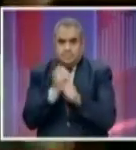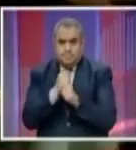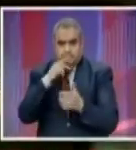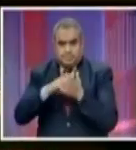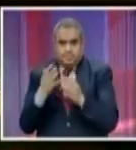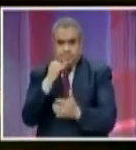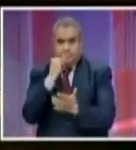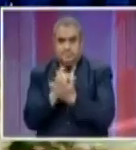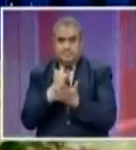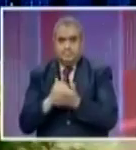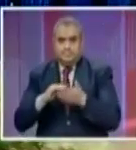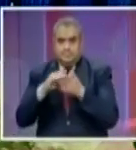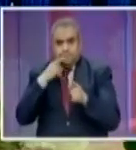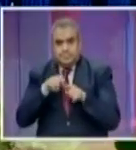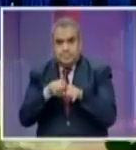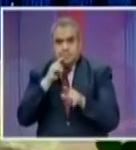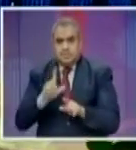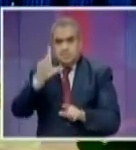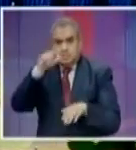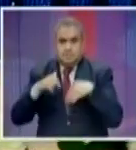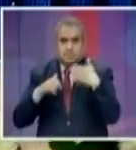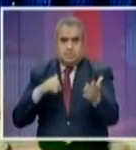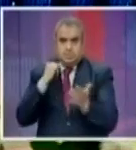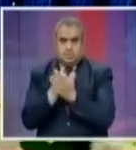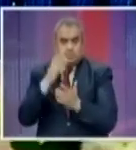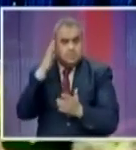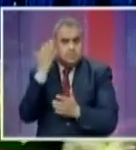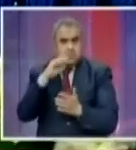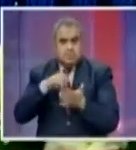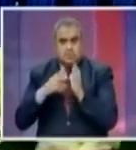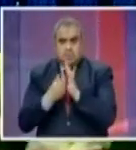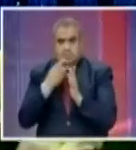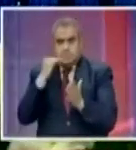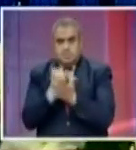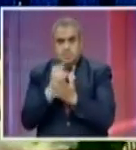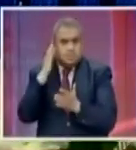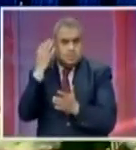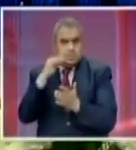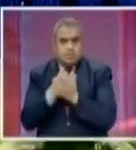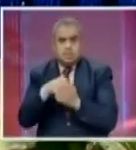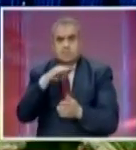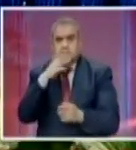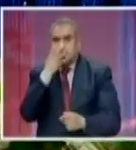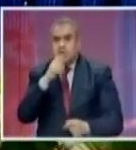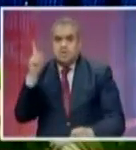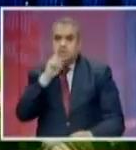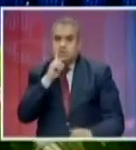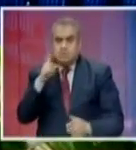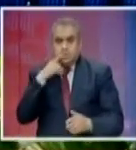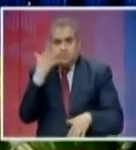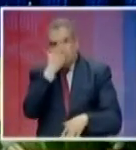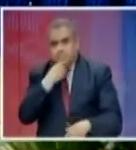الصح عشان يساعده ويشيل معاه المسؤولية ومنتهى الإخلاص ومنتهى الحب. وأصبحت والدة هشام من